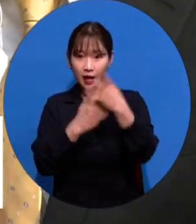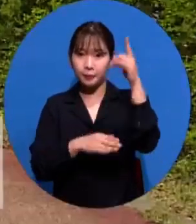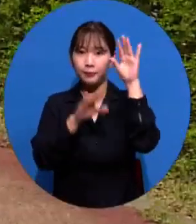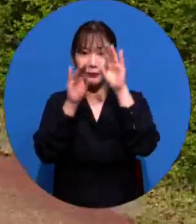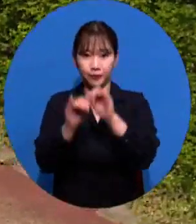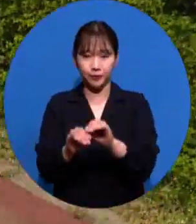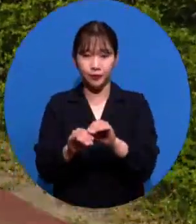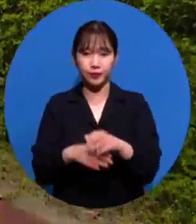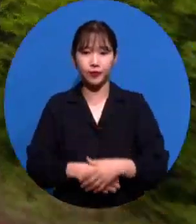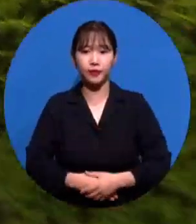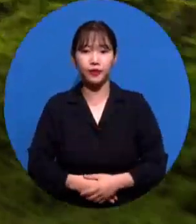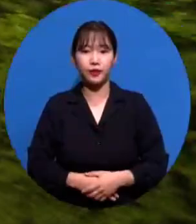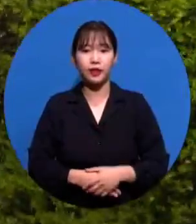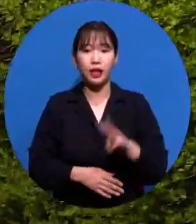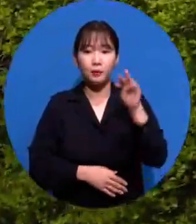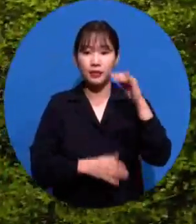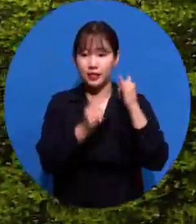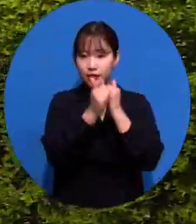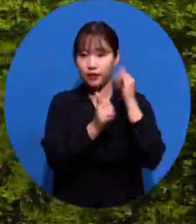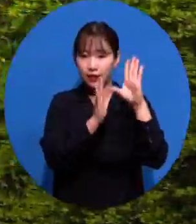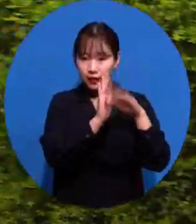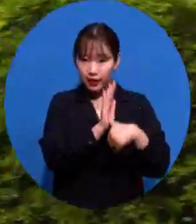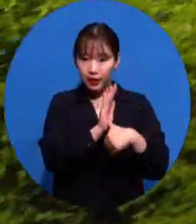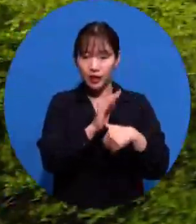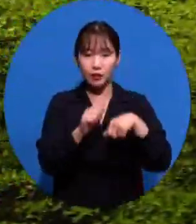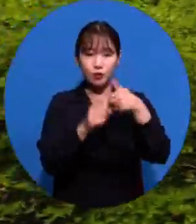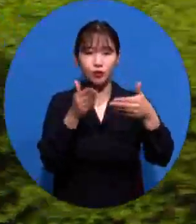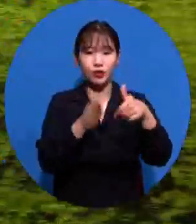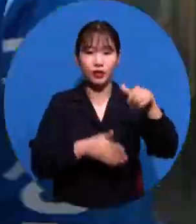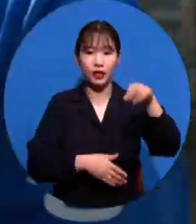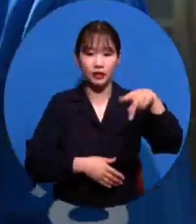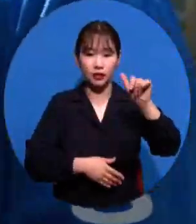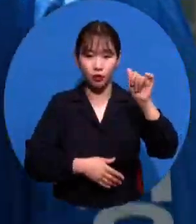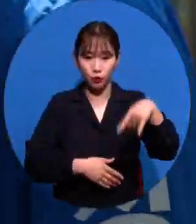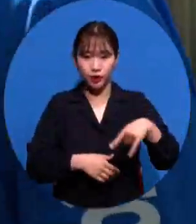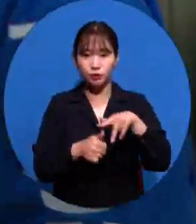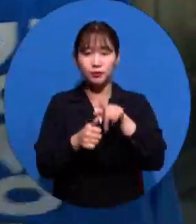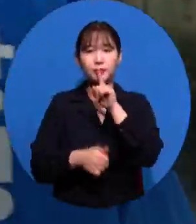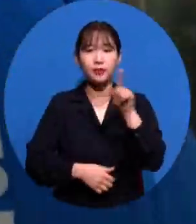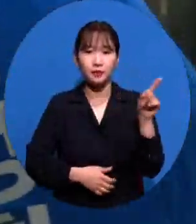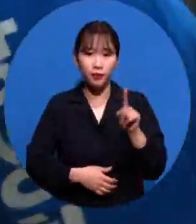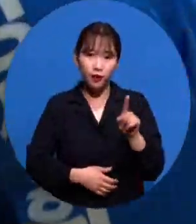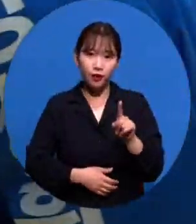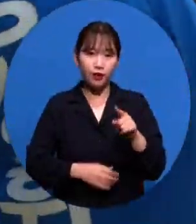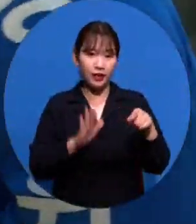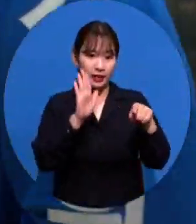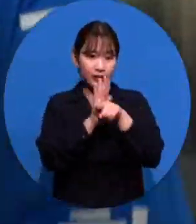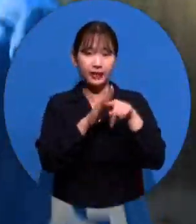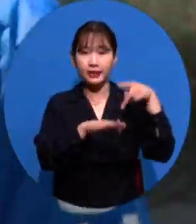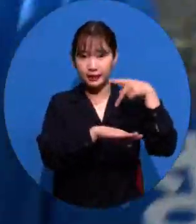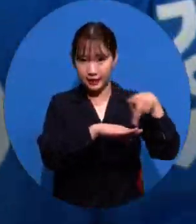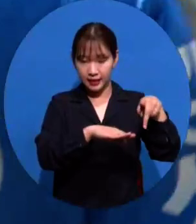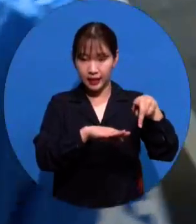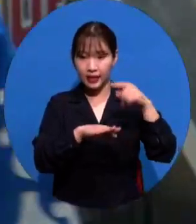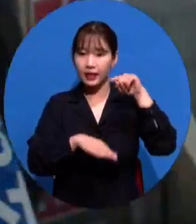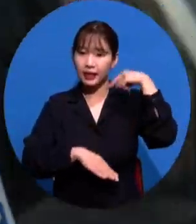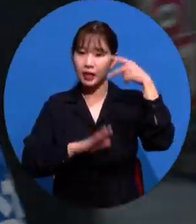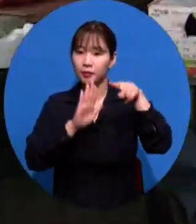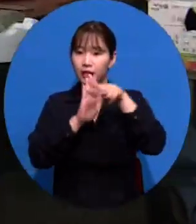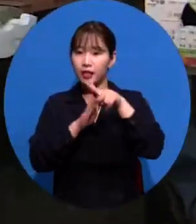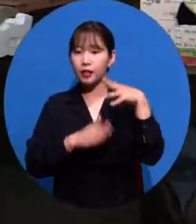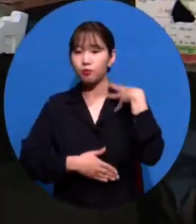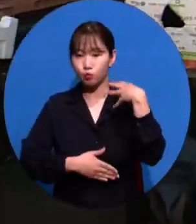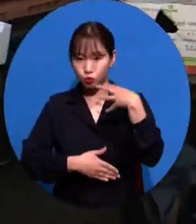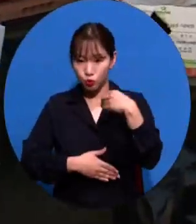찬성합니다. MBC와의 통화에서 민주당 강성휘 예비후보는 1단계 신안, 2단계